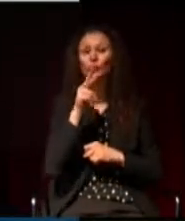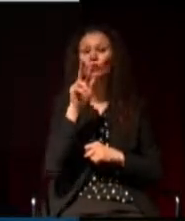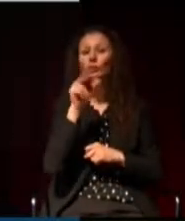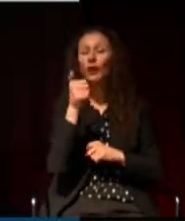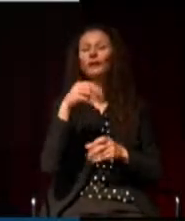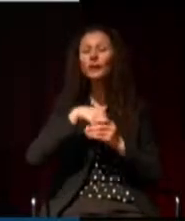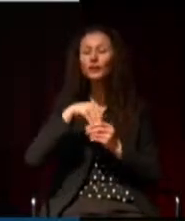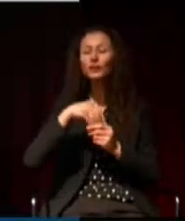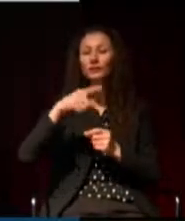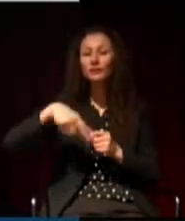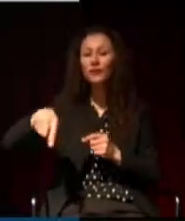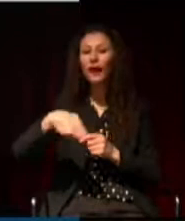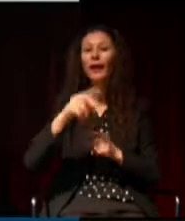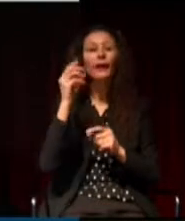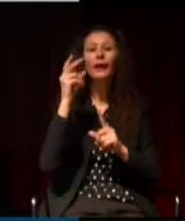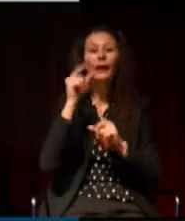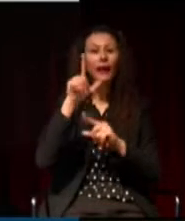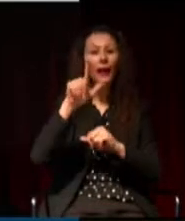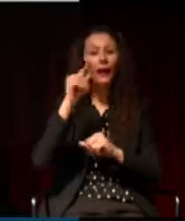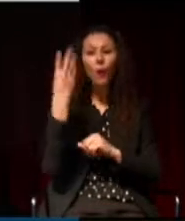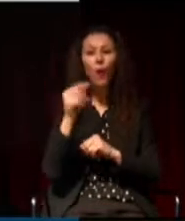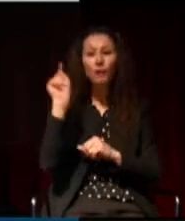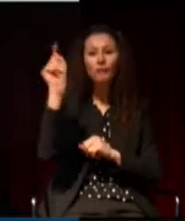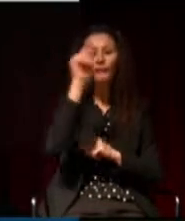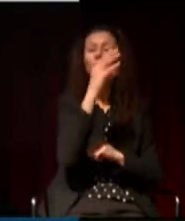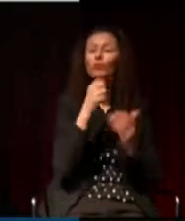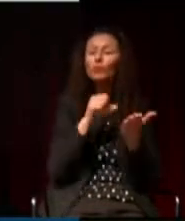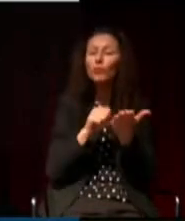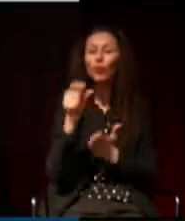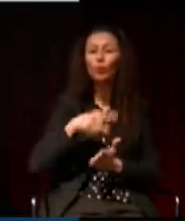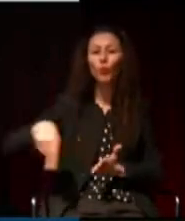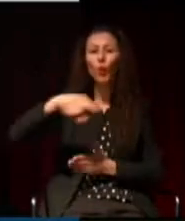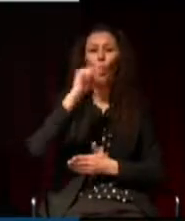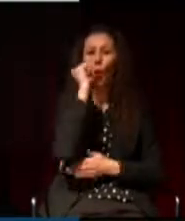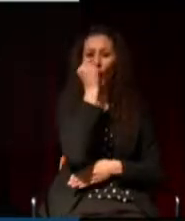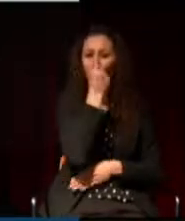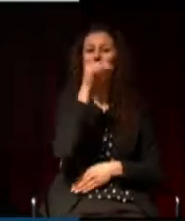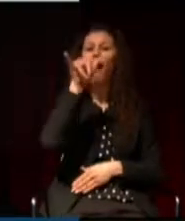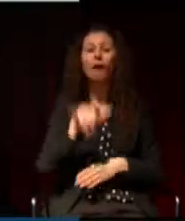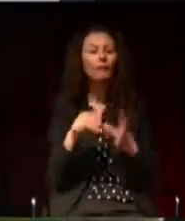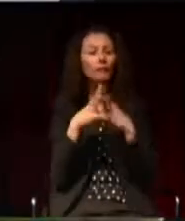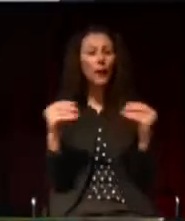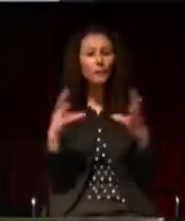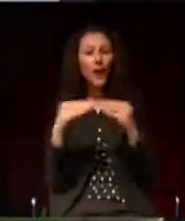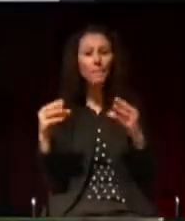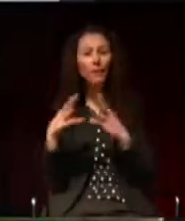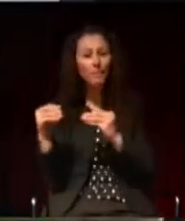yapı ilan edilmiş olan yapılar bütün bu kolaylıklardan ve